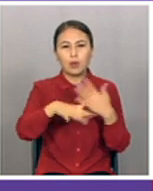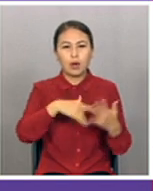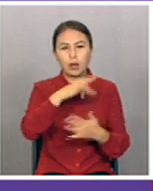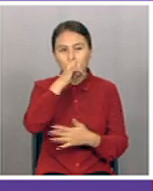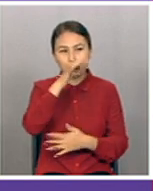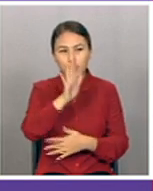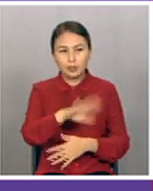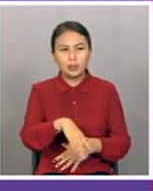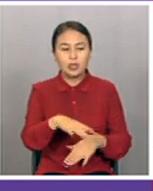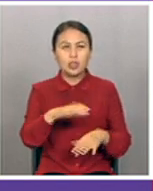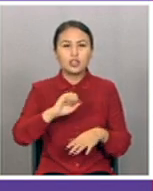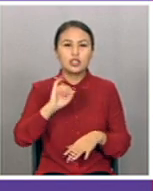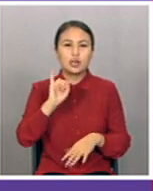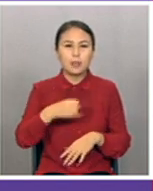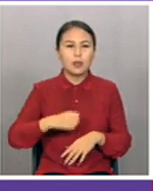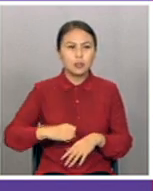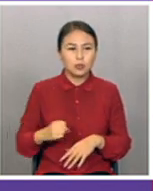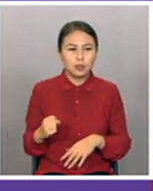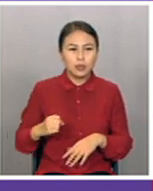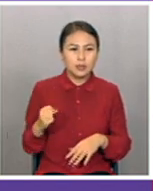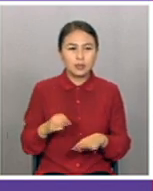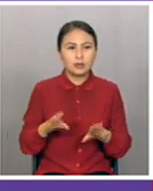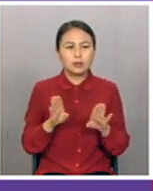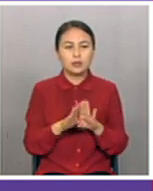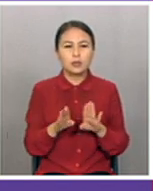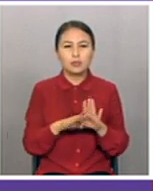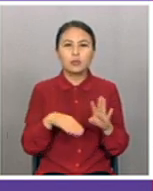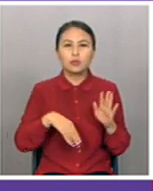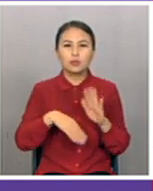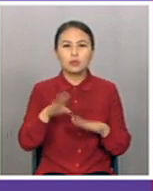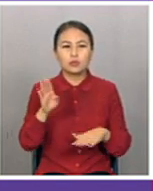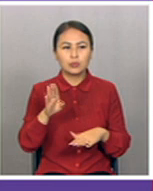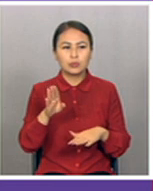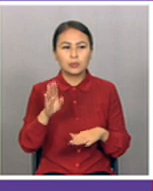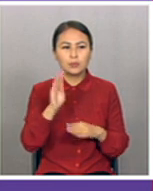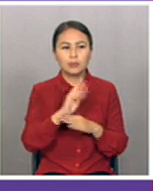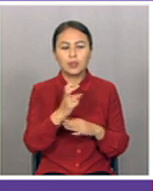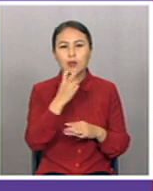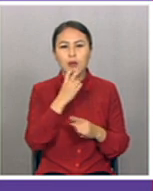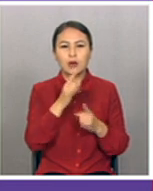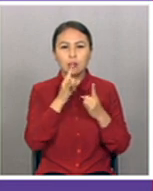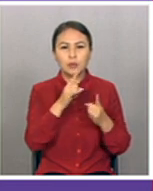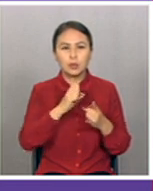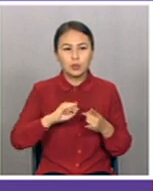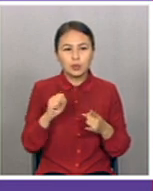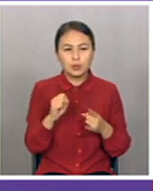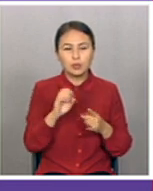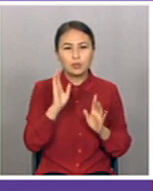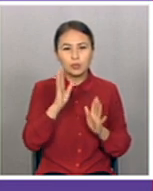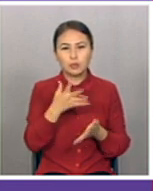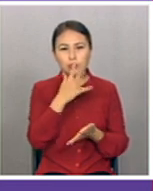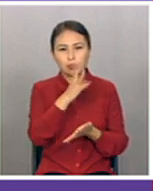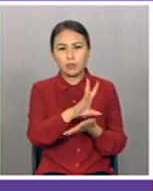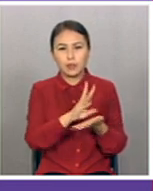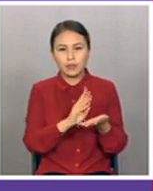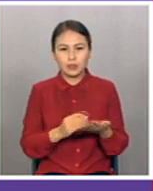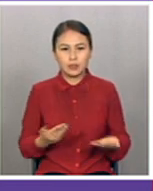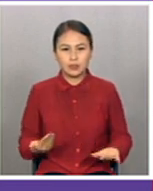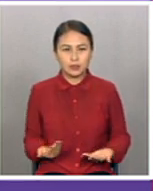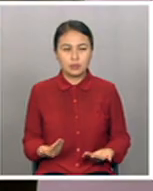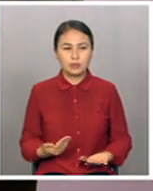Жаман жолдастан таяғым артық. Күлме досыңа, келер